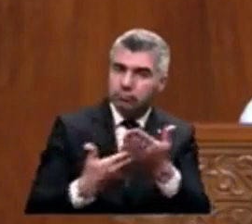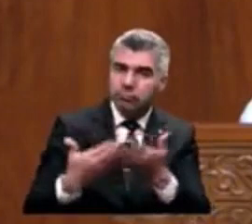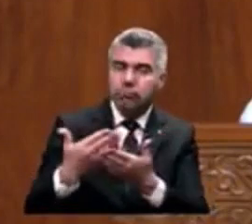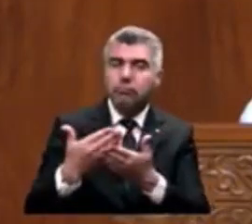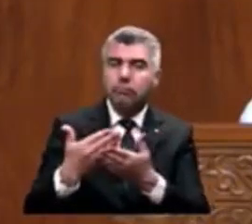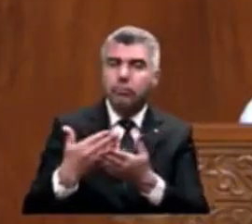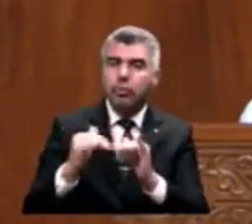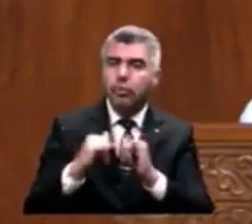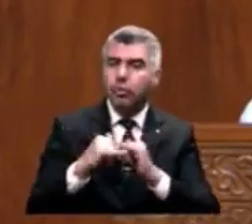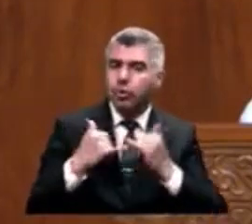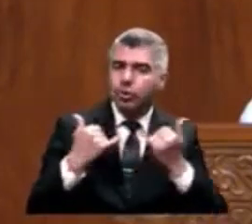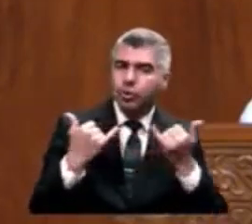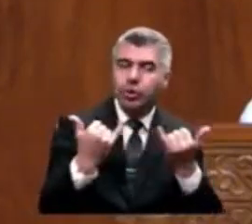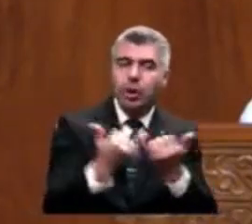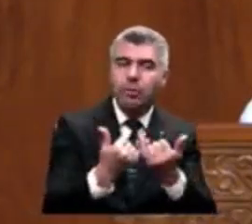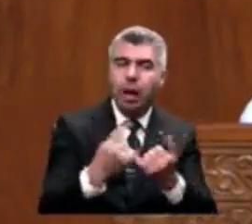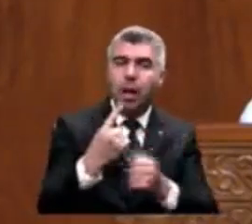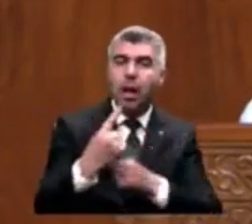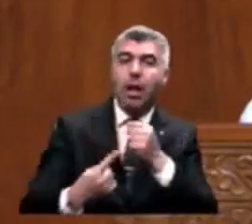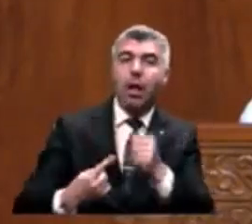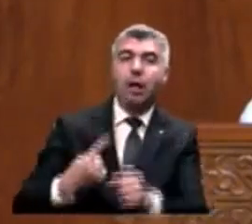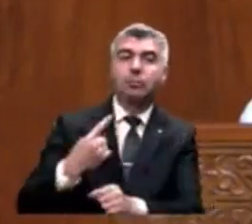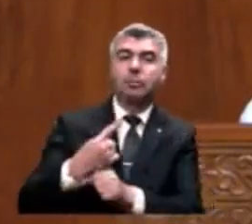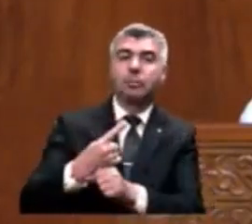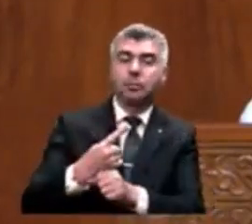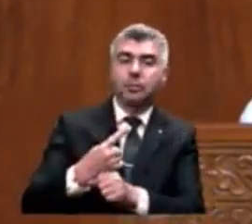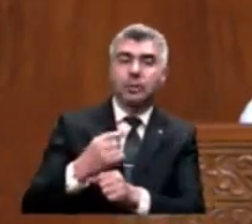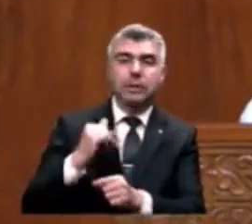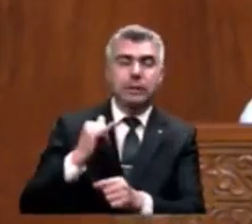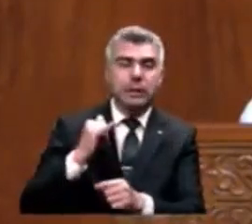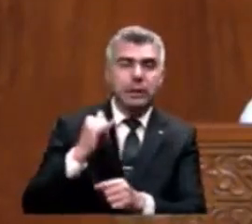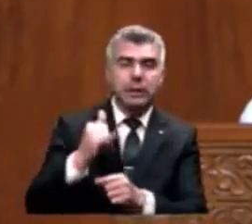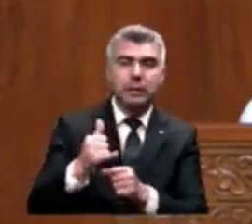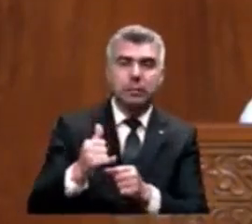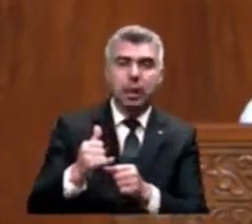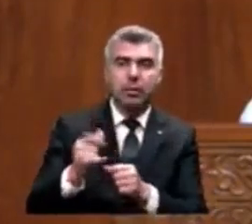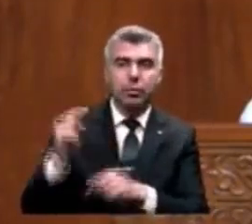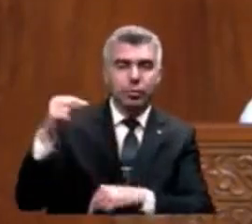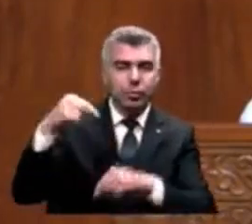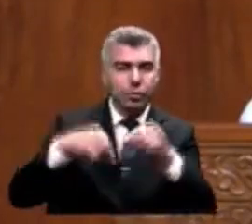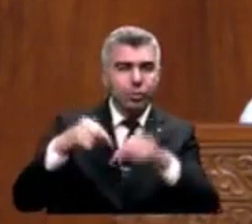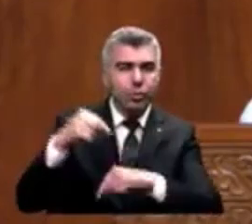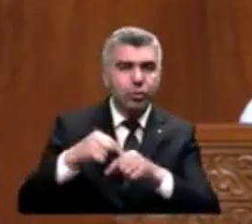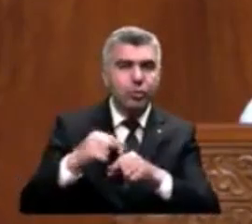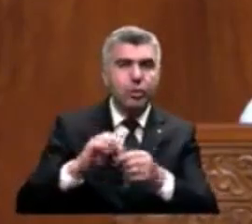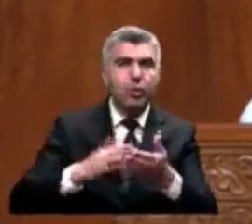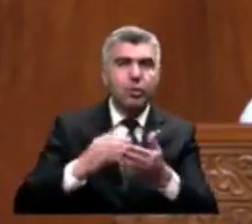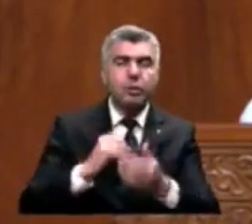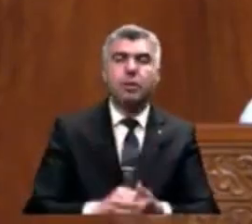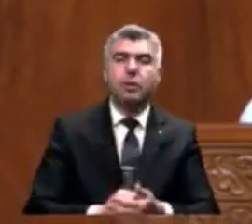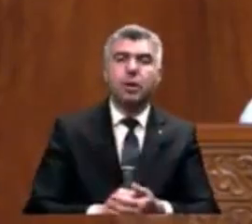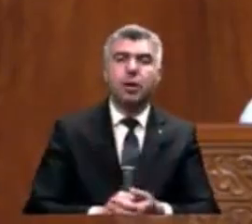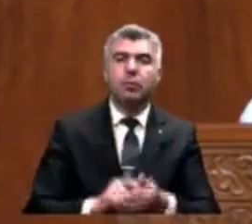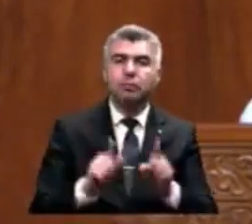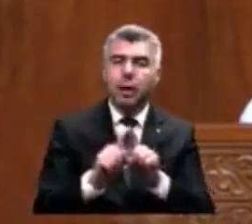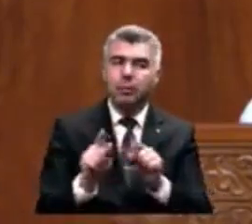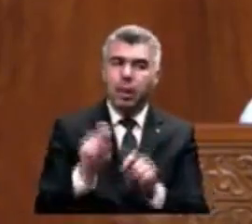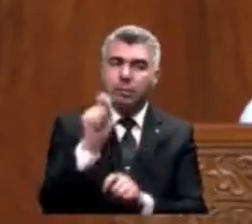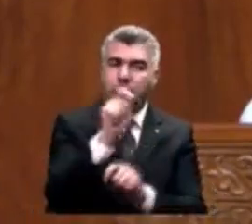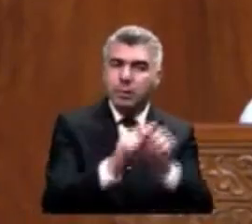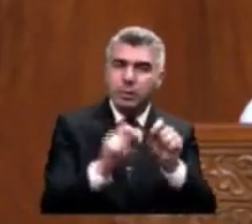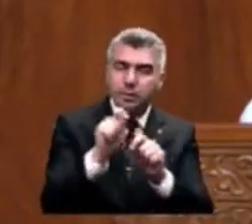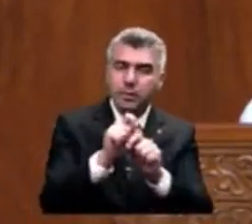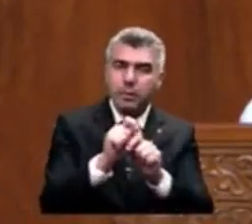دامت لمدة سنة، همت كل فاعلين وساهمت في وضع وفي